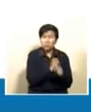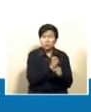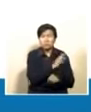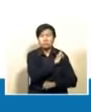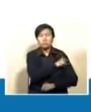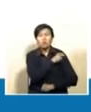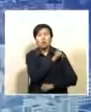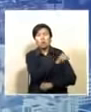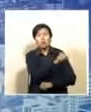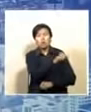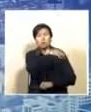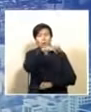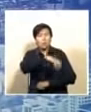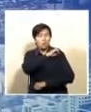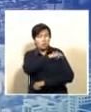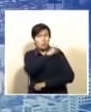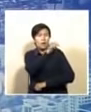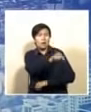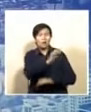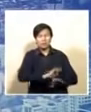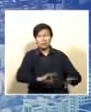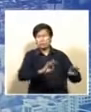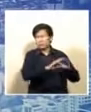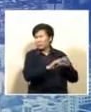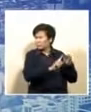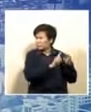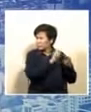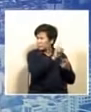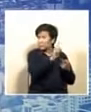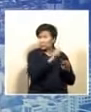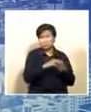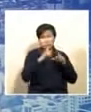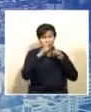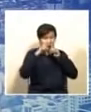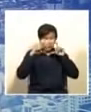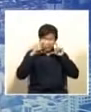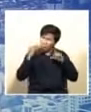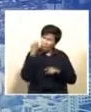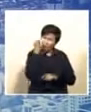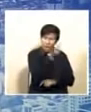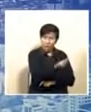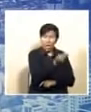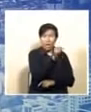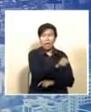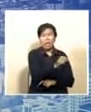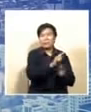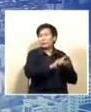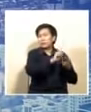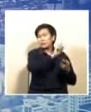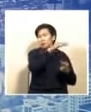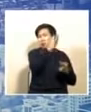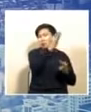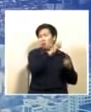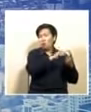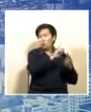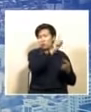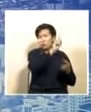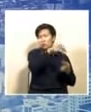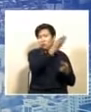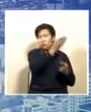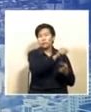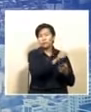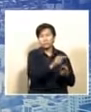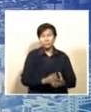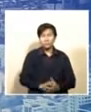ภาคซึ่งกระทรวงมหาดไทยก็จะบริหารจัดการนับแต่วันนี้เป็นต้นไปล็อตแรกจะออกไปวันนี้เวลา 5:00